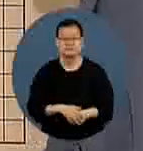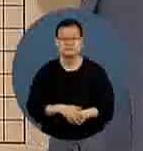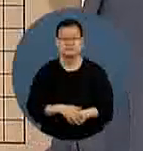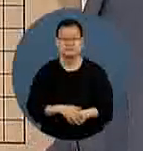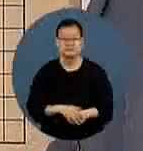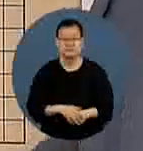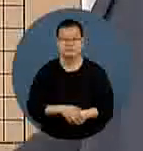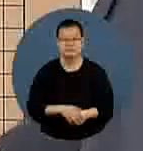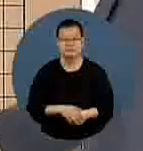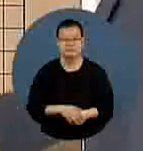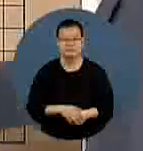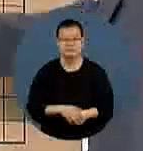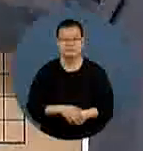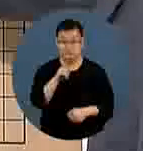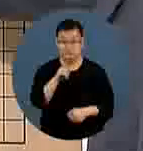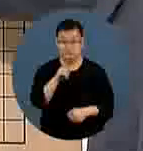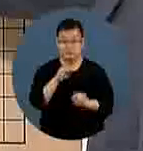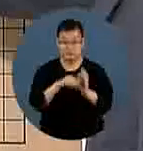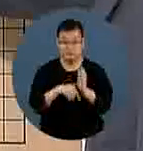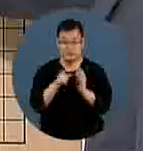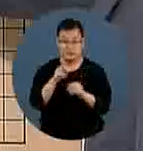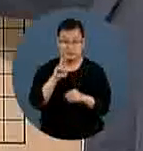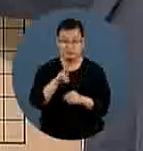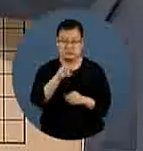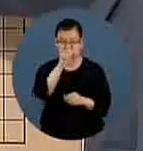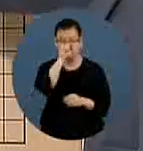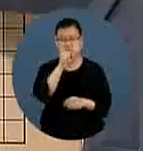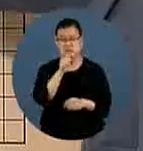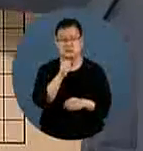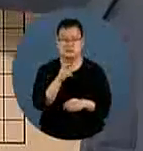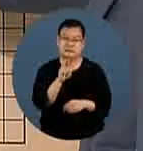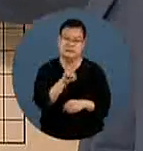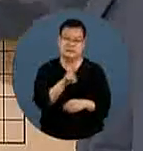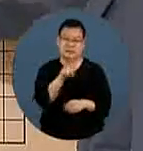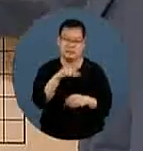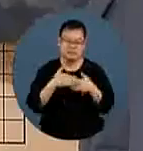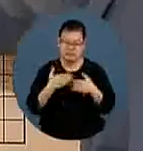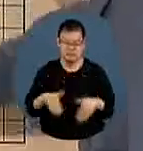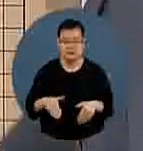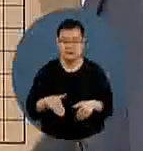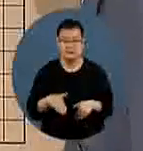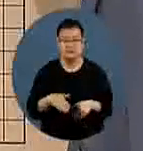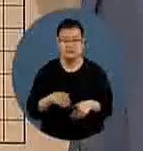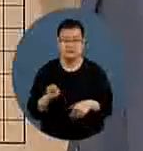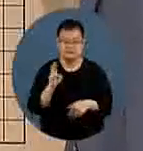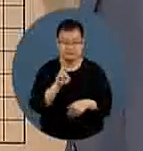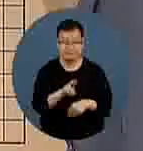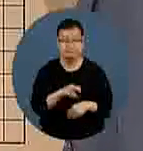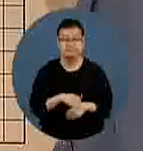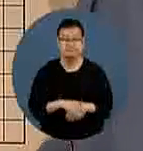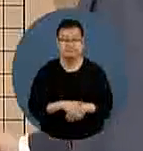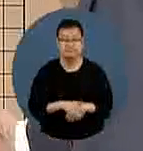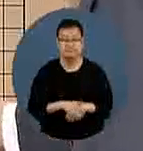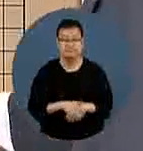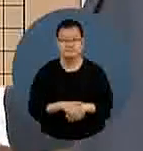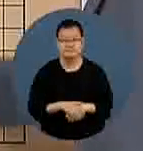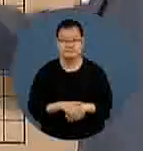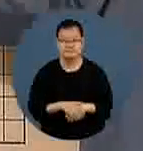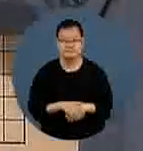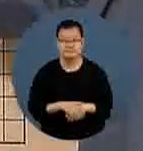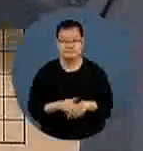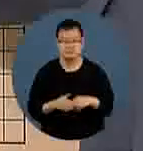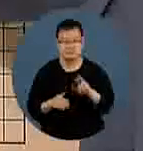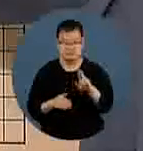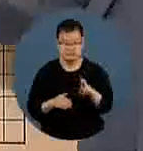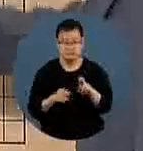잡았어요. 이때도 이제 이렇게 미는 것이 좋은데 항상 이 붙자는 힘이 없습니다. 붙이고 젖혀서